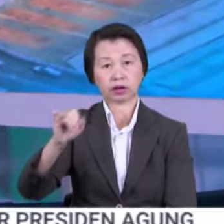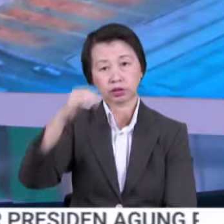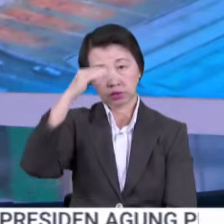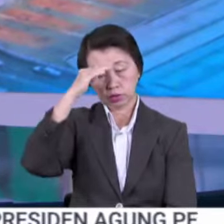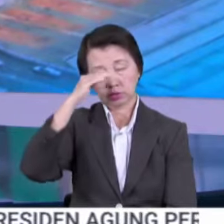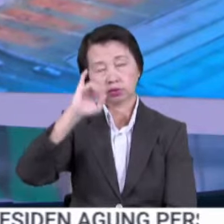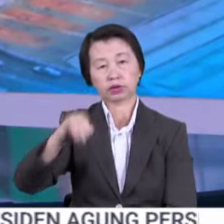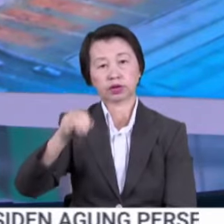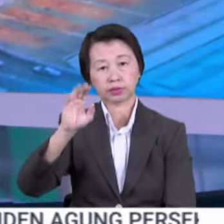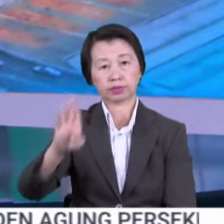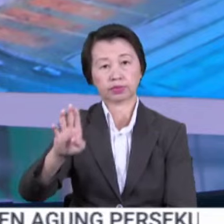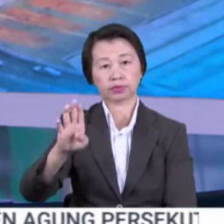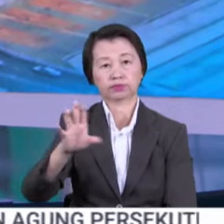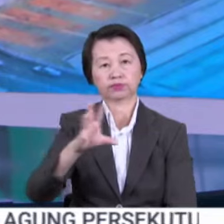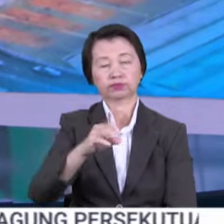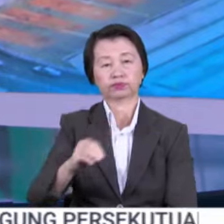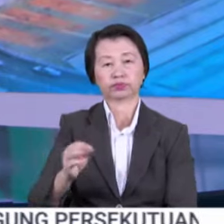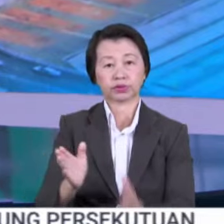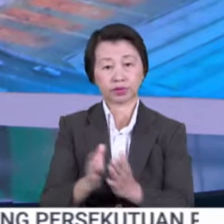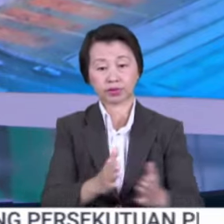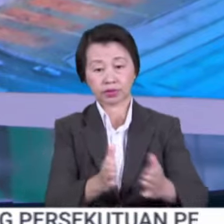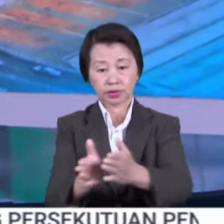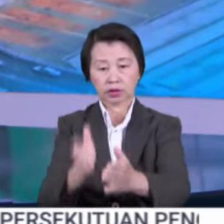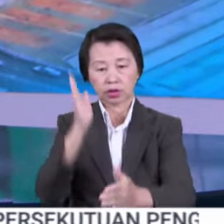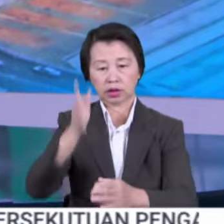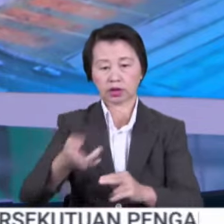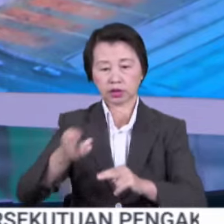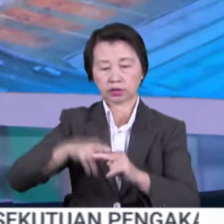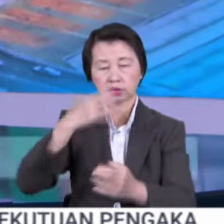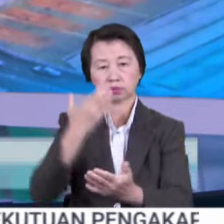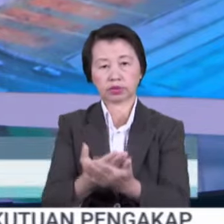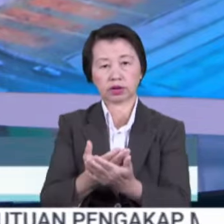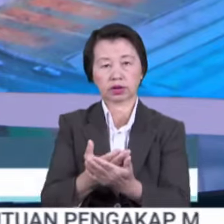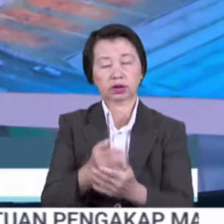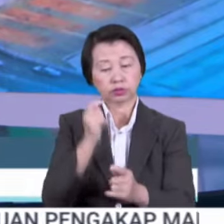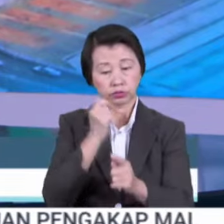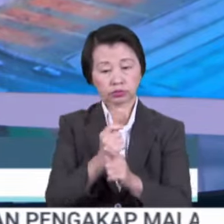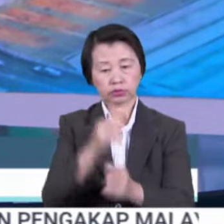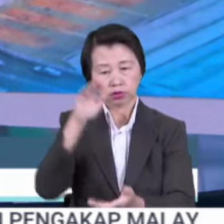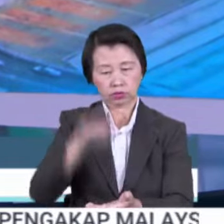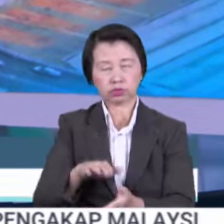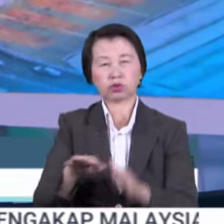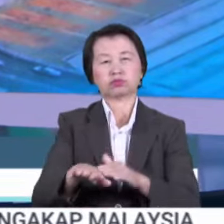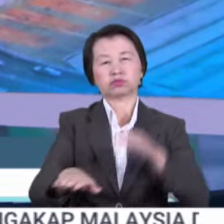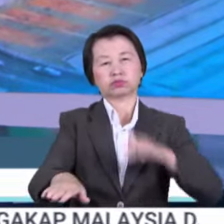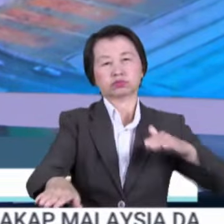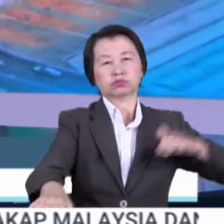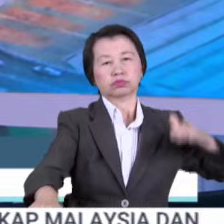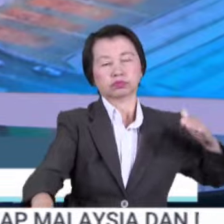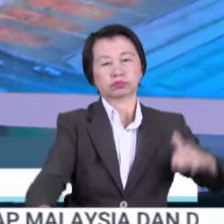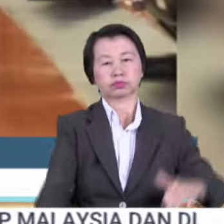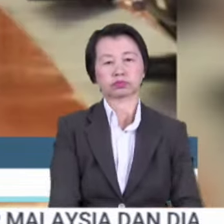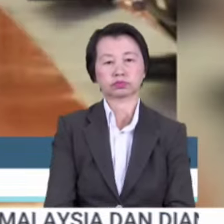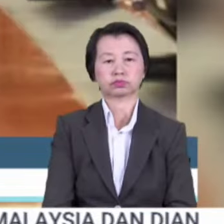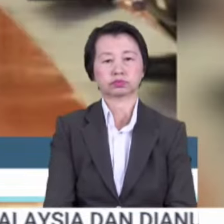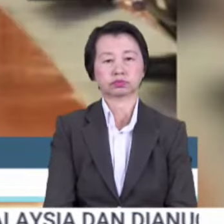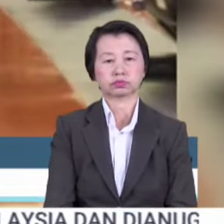Sultan Abu Bakar gelang patah akan ditambah baik ia bertujuan mengurangkan kesesakan traffic